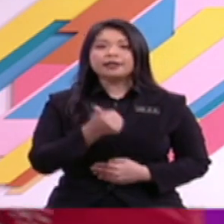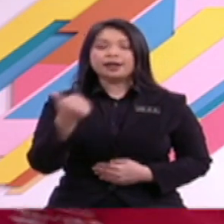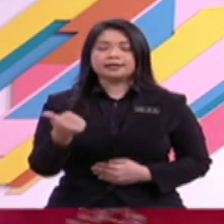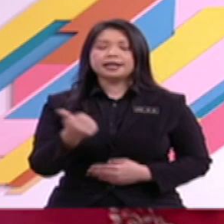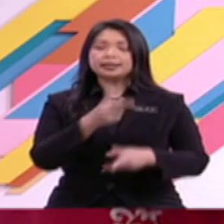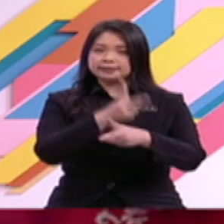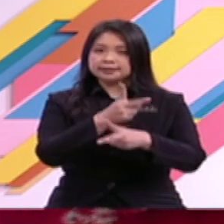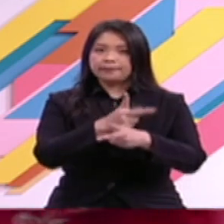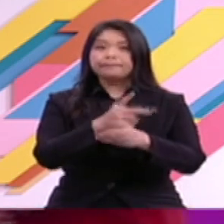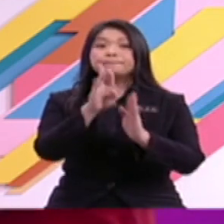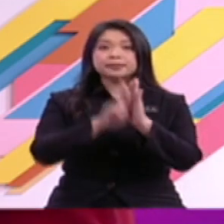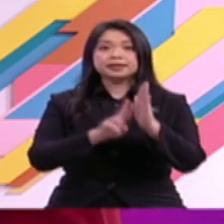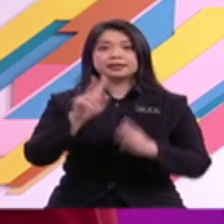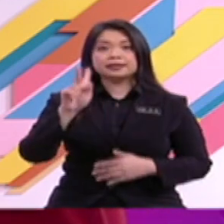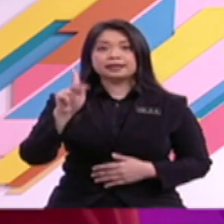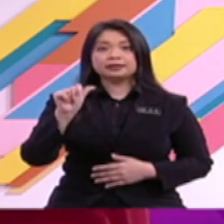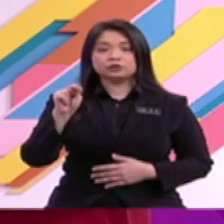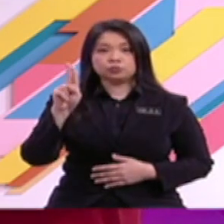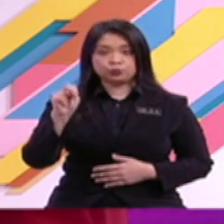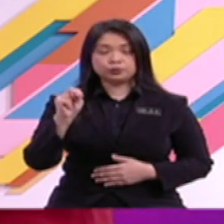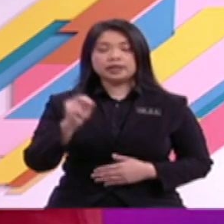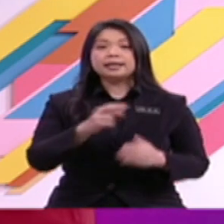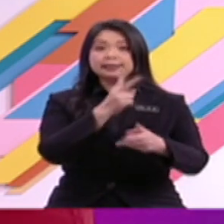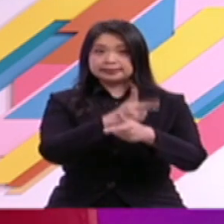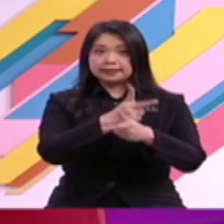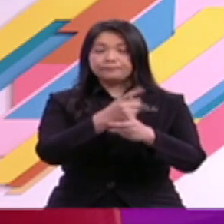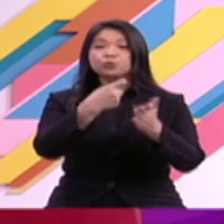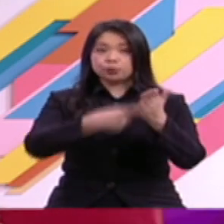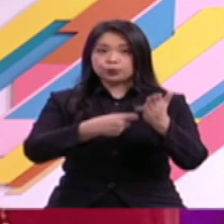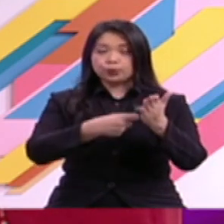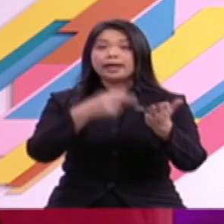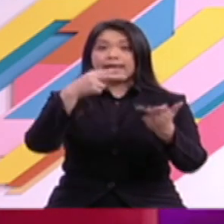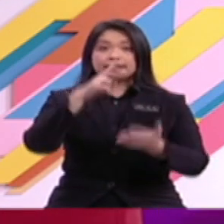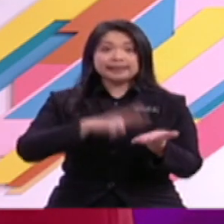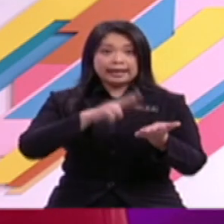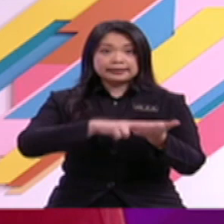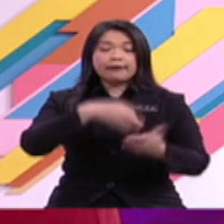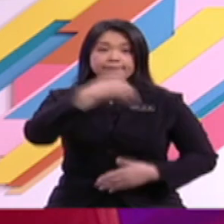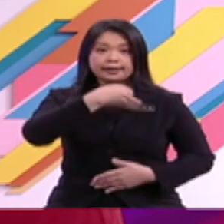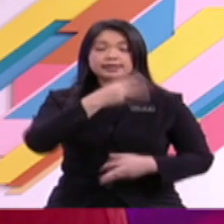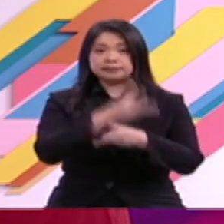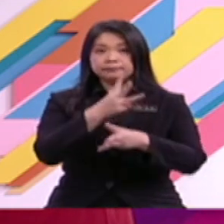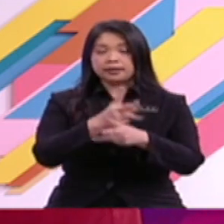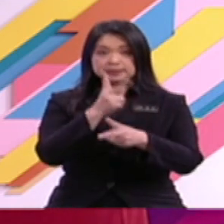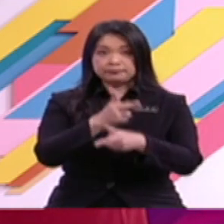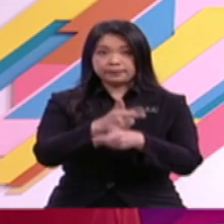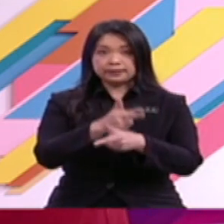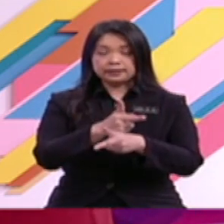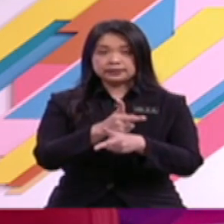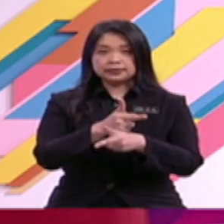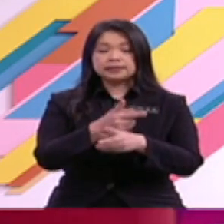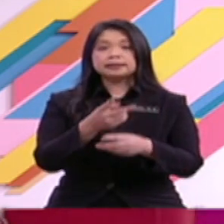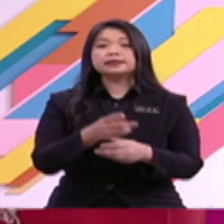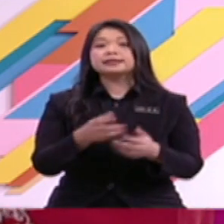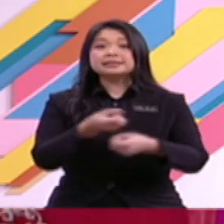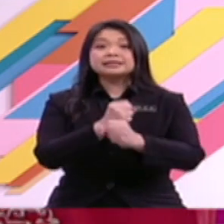Riza bertahanut rhizattun Nights kadar faedah pinjaman secara sewa-beli dan juga